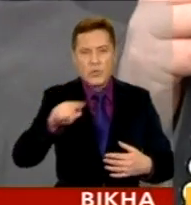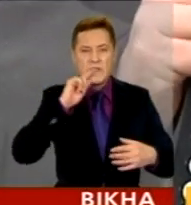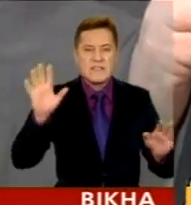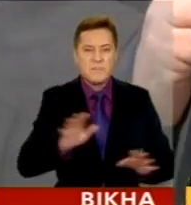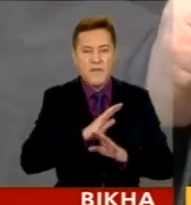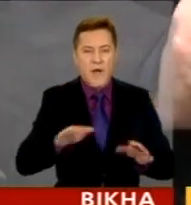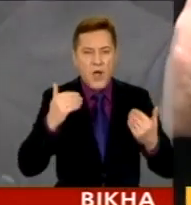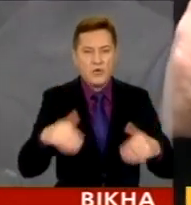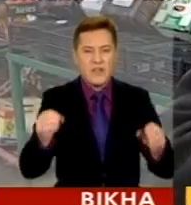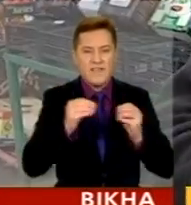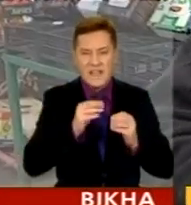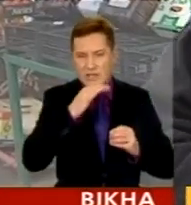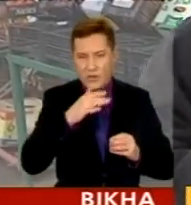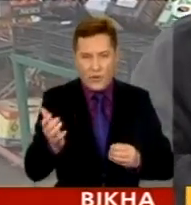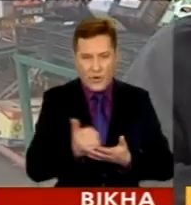співає ось уже 10 років.